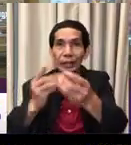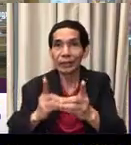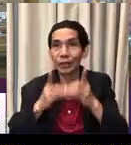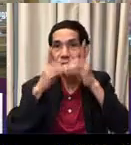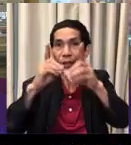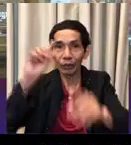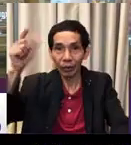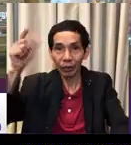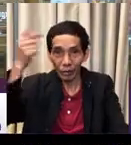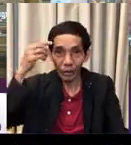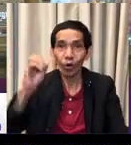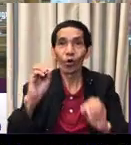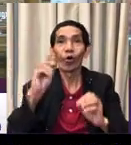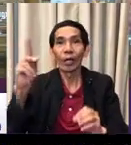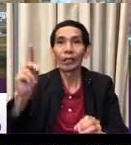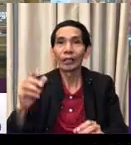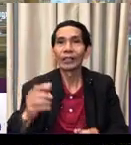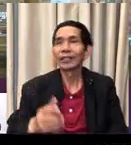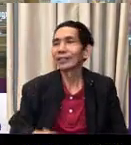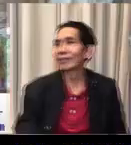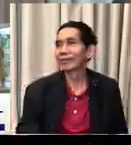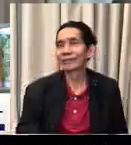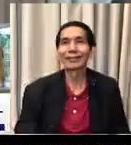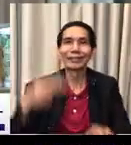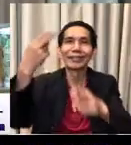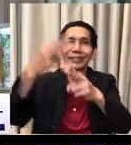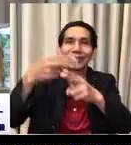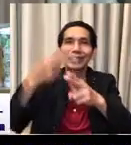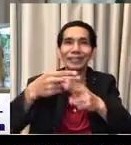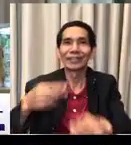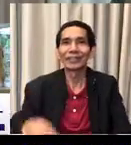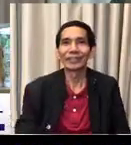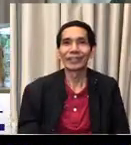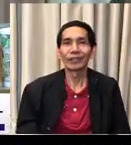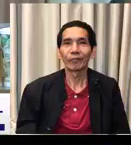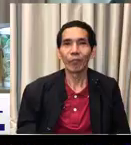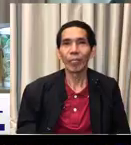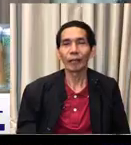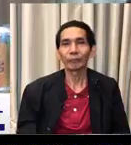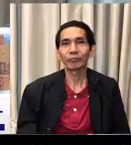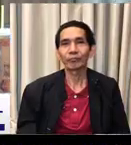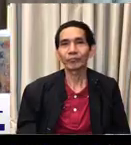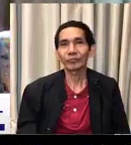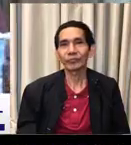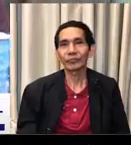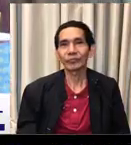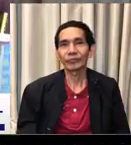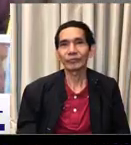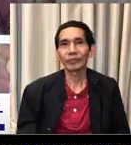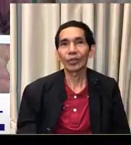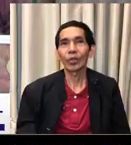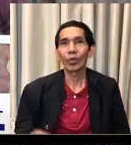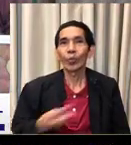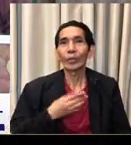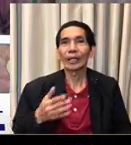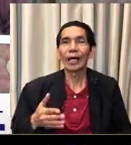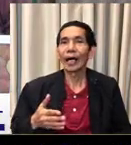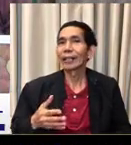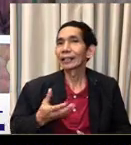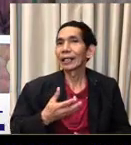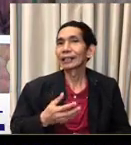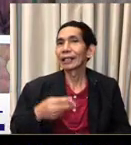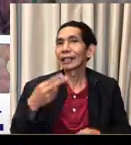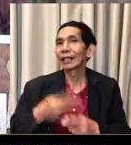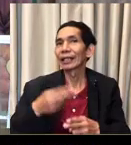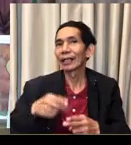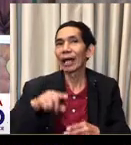O. Okay, shout out. O, sa mga nanonood ha. O, eh, kaya naman kami nagsha-shout out. O,